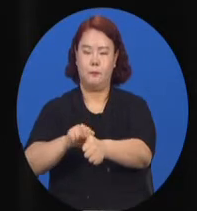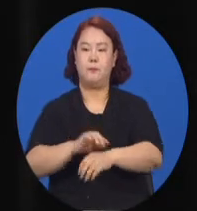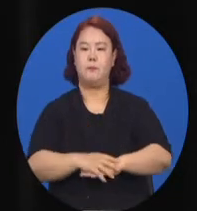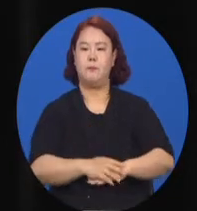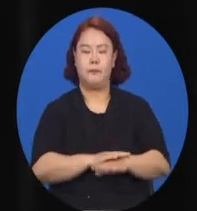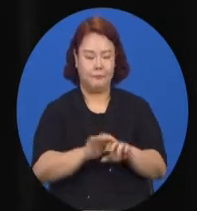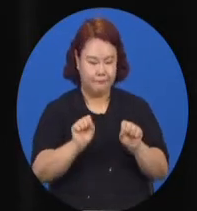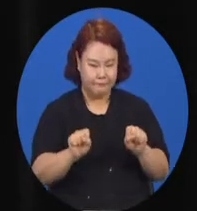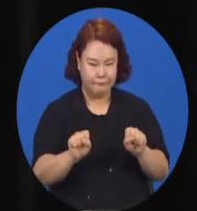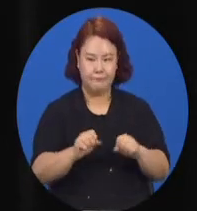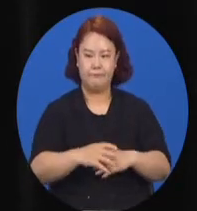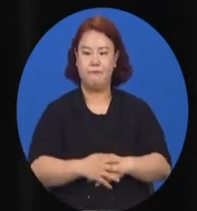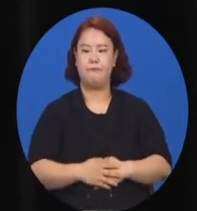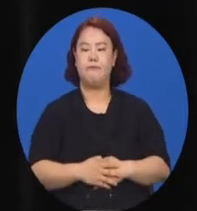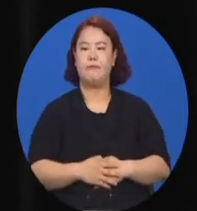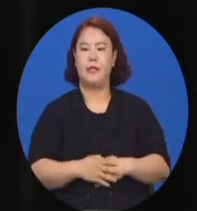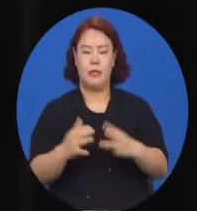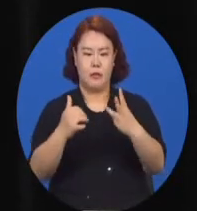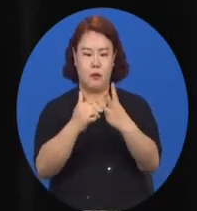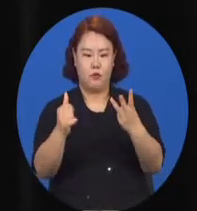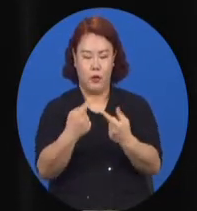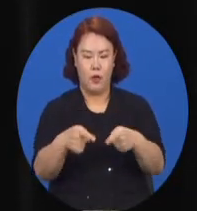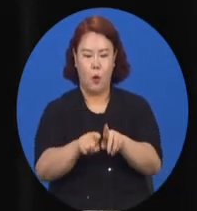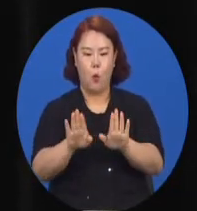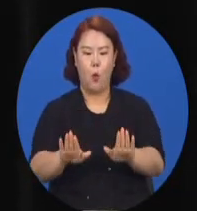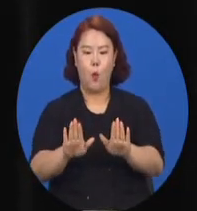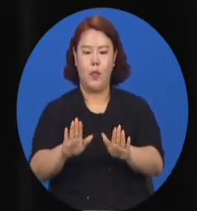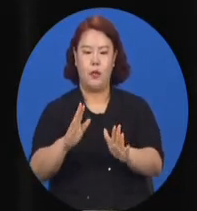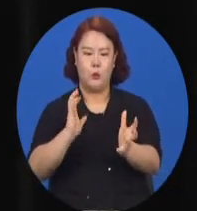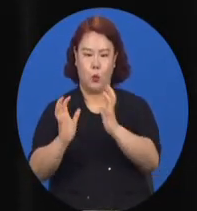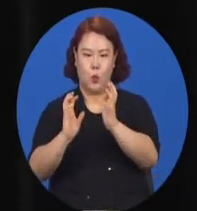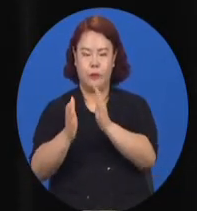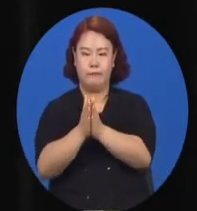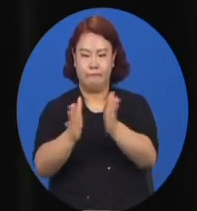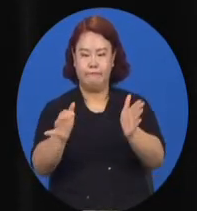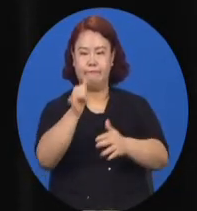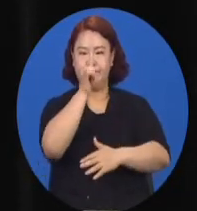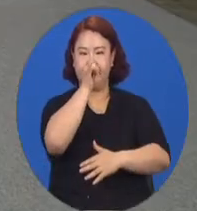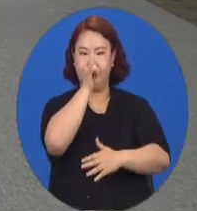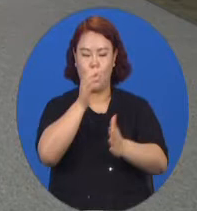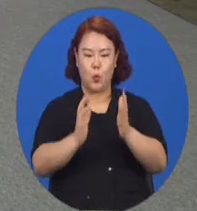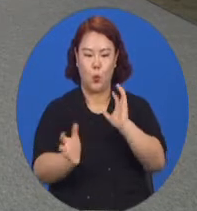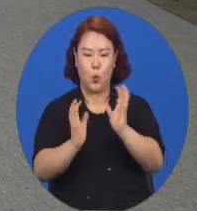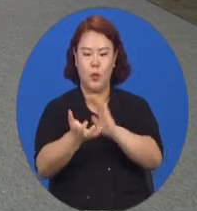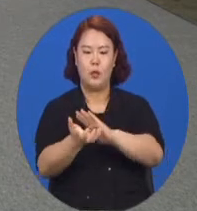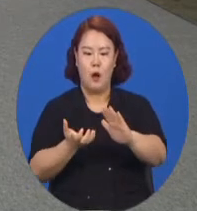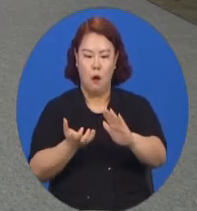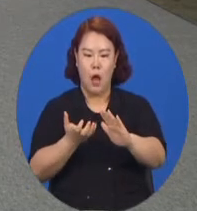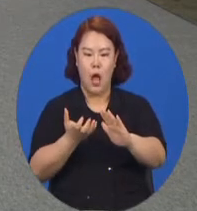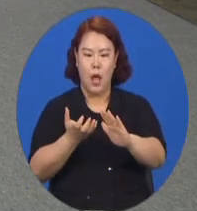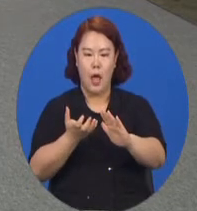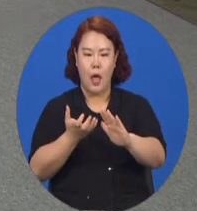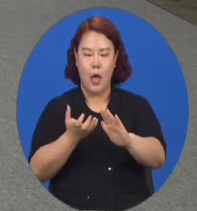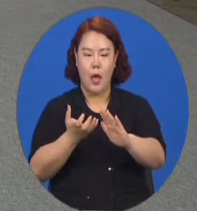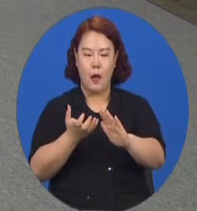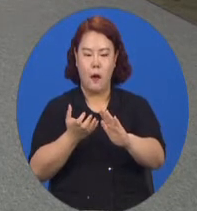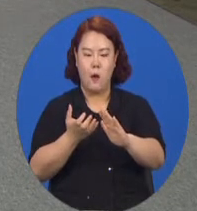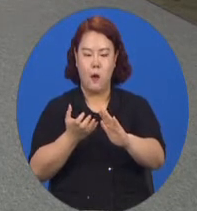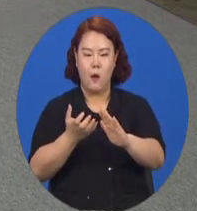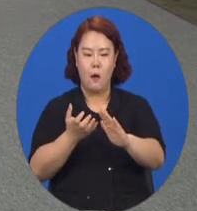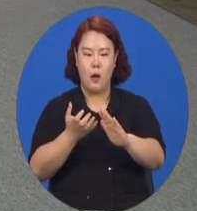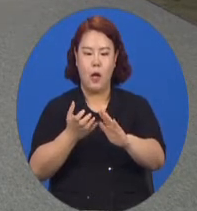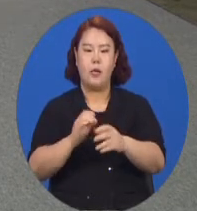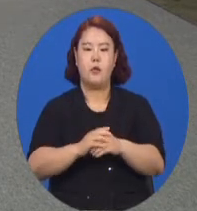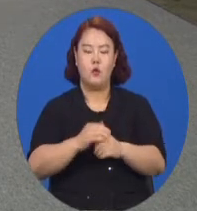네, 안녕하십니까. 자, 이렇게 세 분과 함께 오늘 본격적인 토론 진행하겠습니다. 토론에 앞서서 진행 방법을 잠시 알려드리죠.